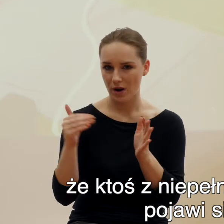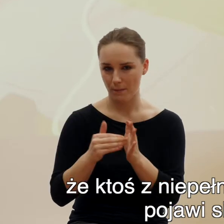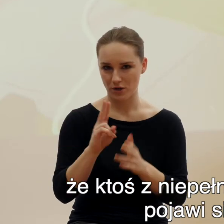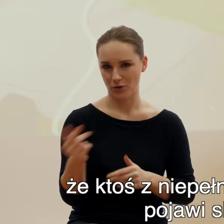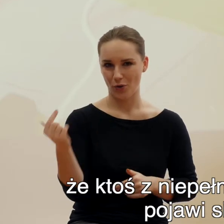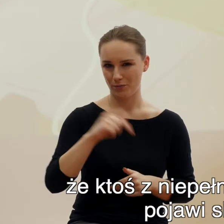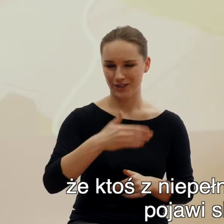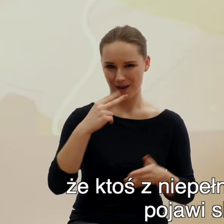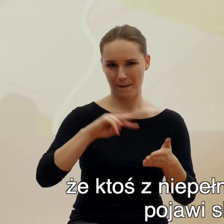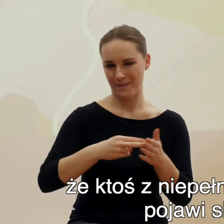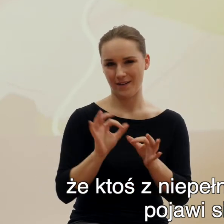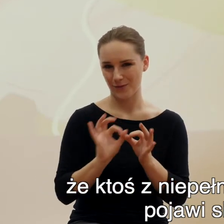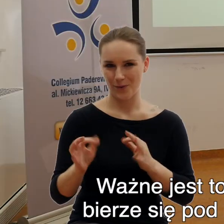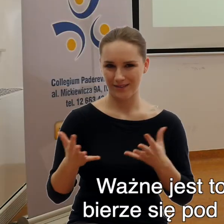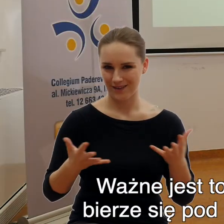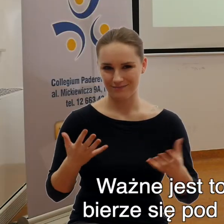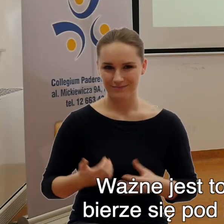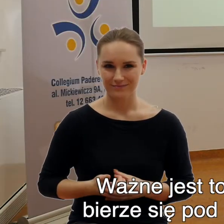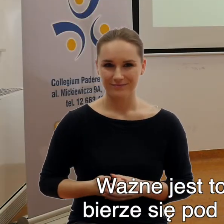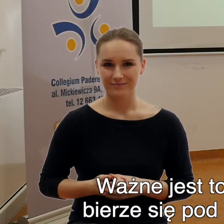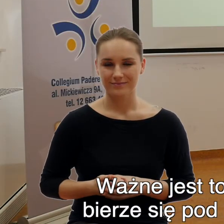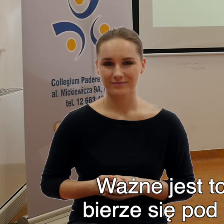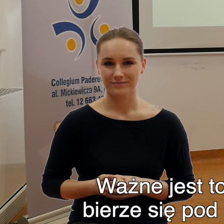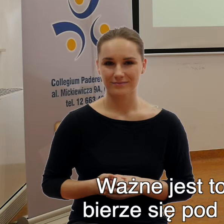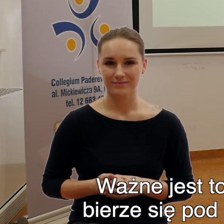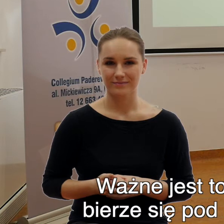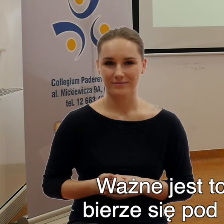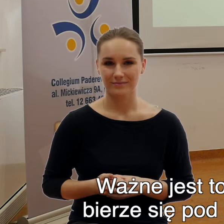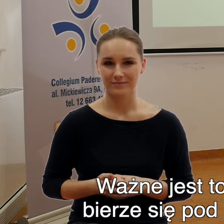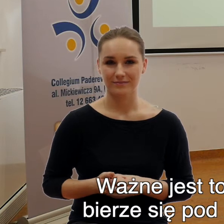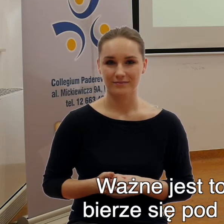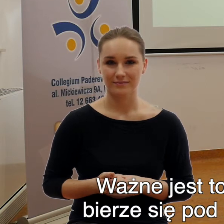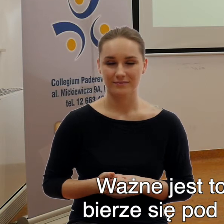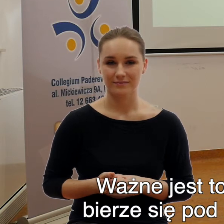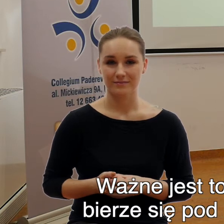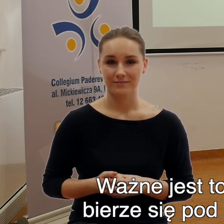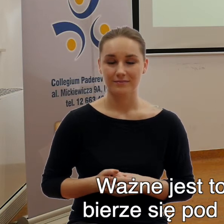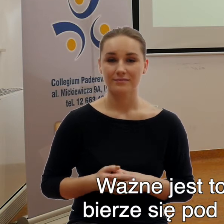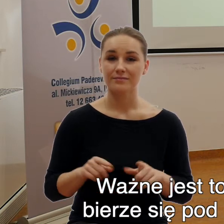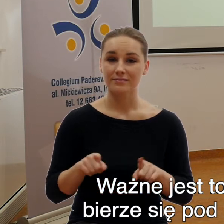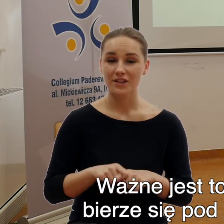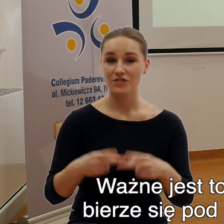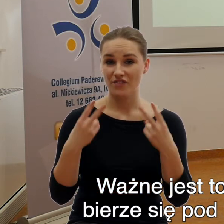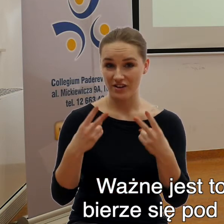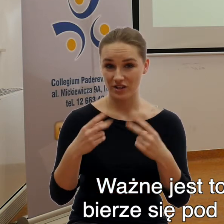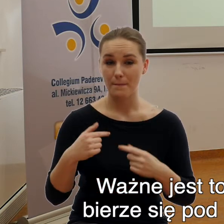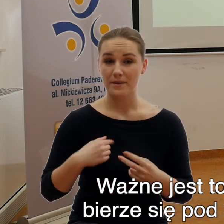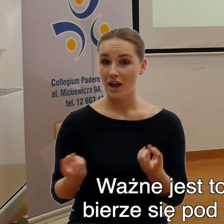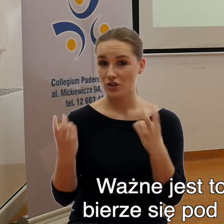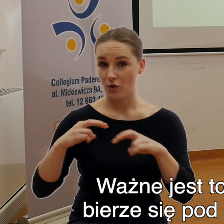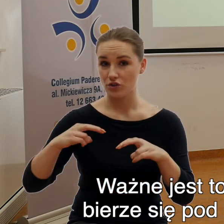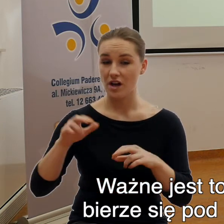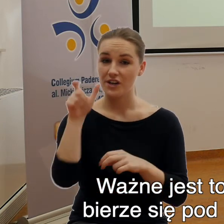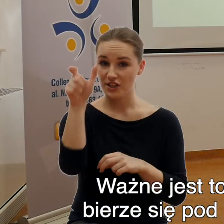miejscu w danej godzinie. Ważne jest to, że tworząc indywidualny plan ewakuacji, bierze się pod uwagę